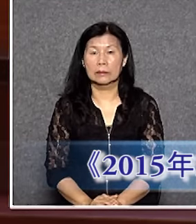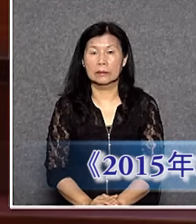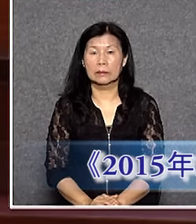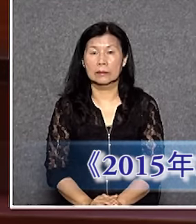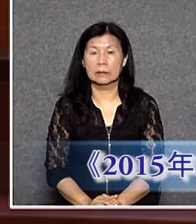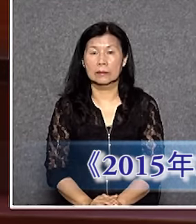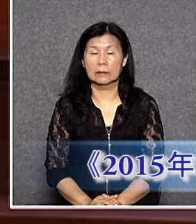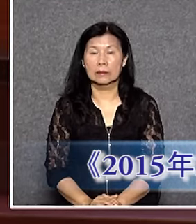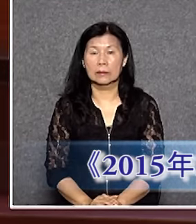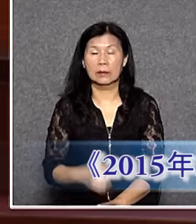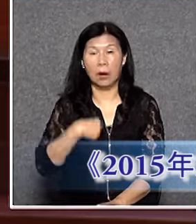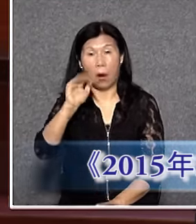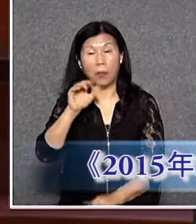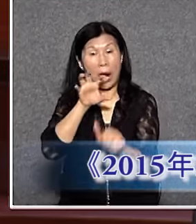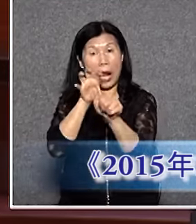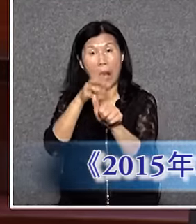可唔可以鬧局長啊？而家 你